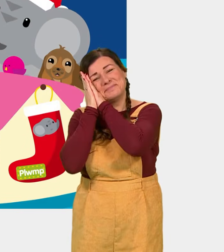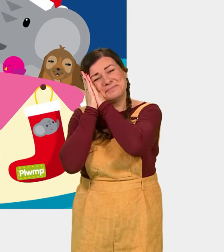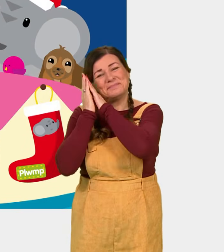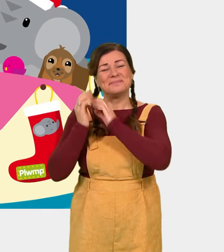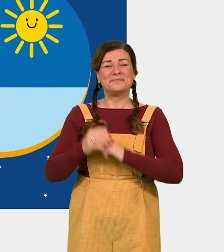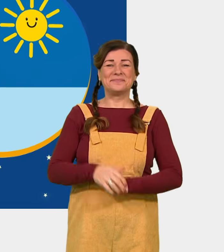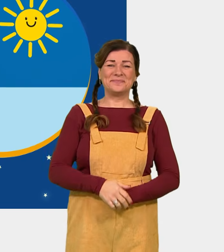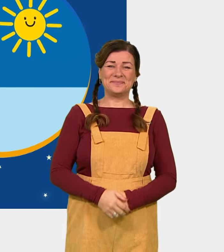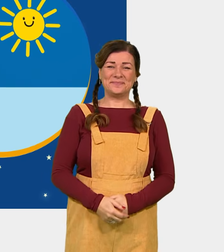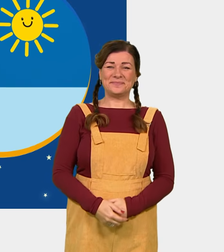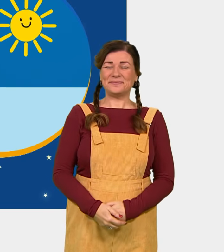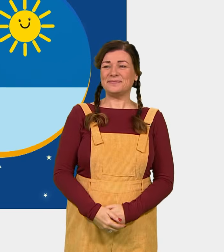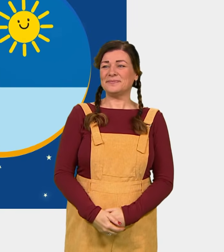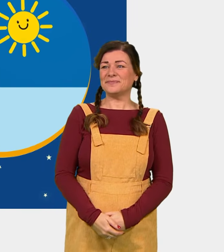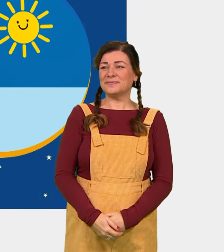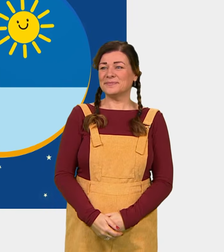cysgu.